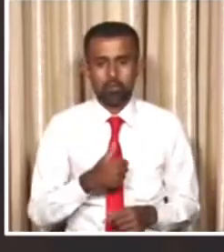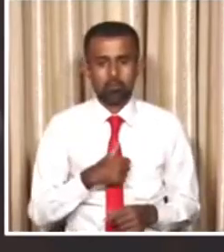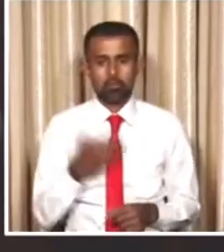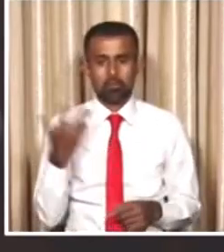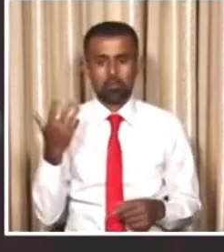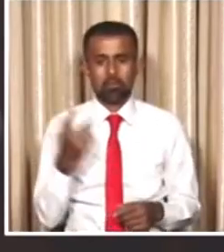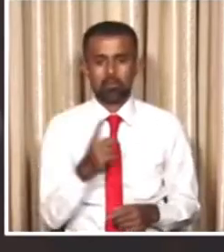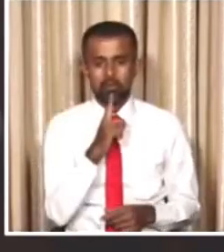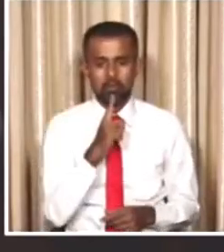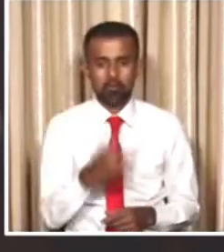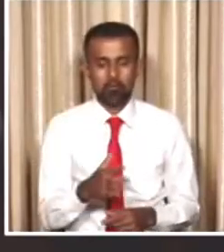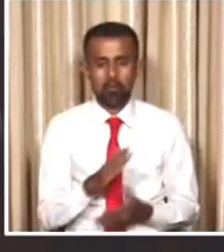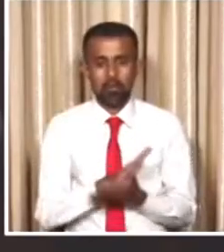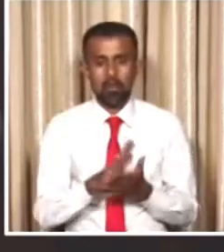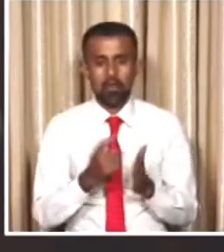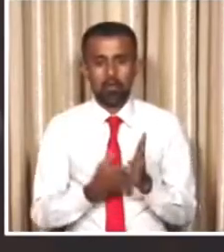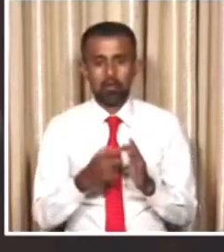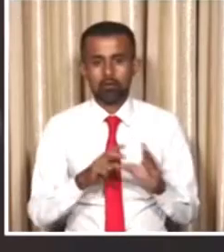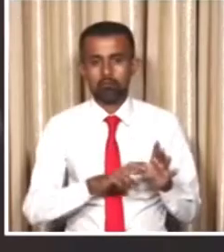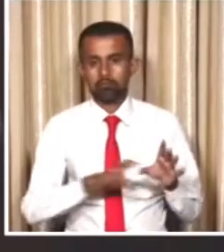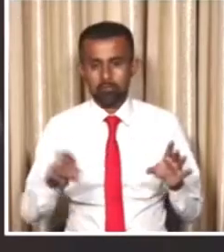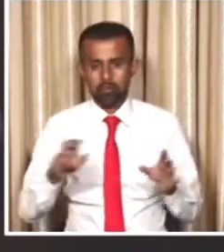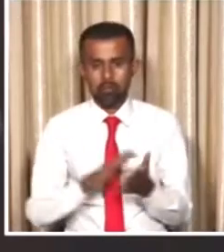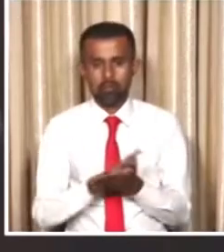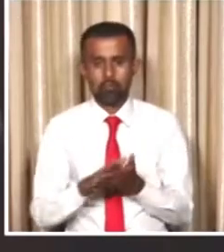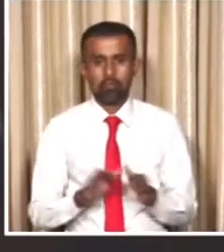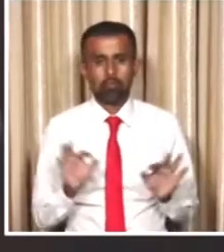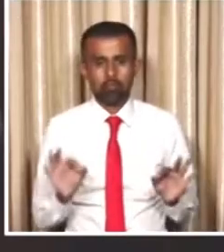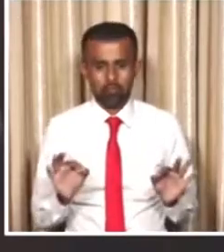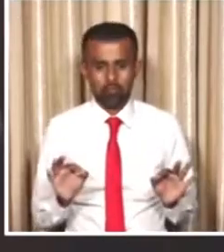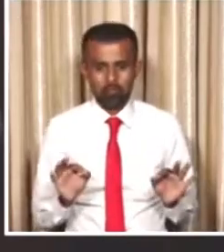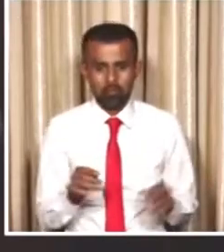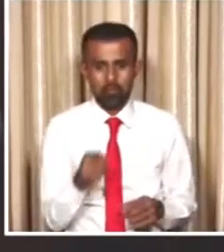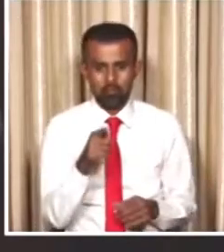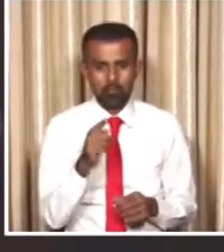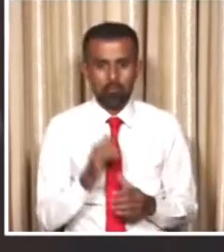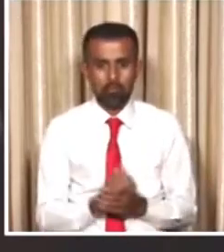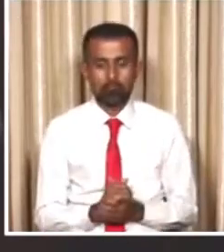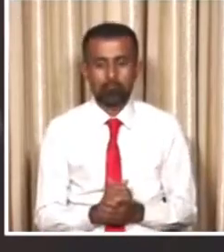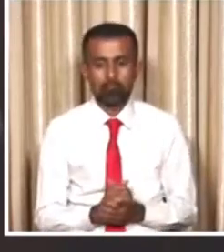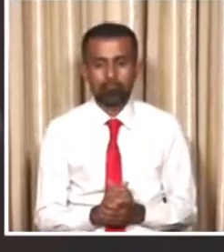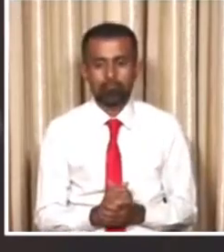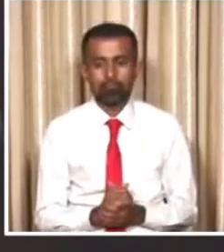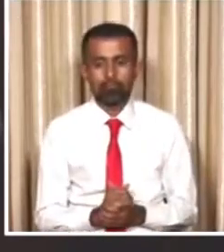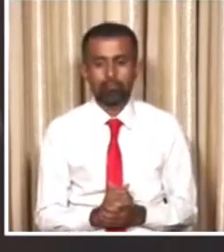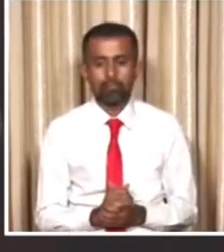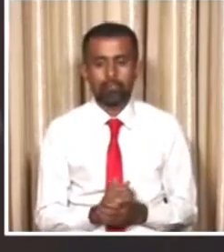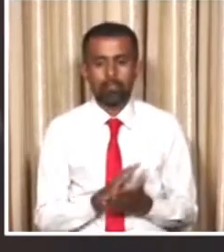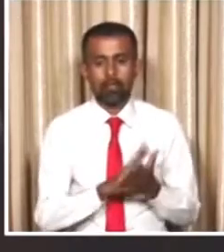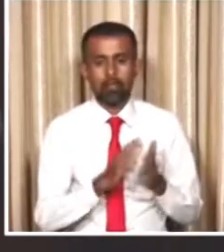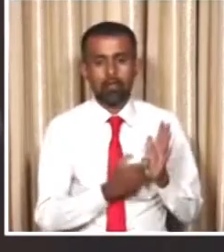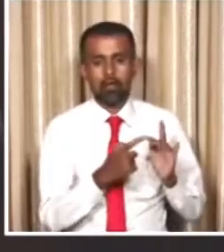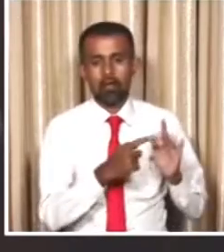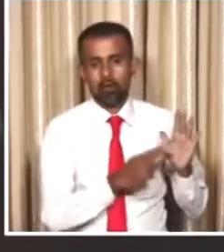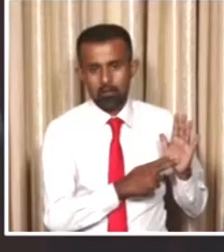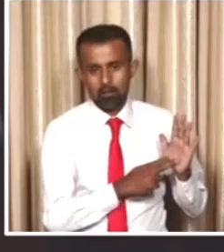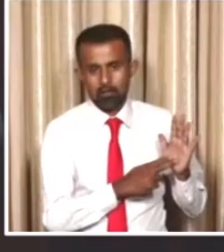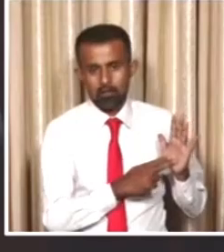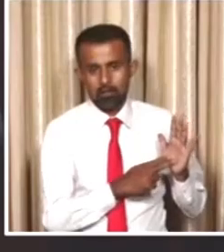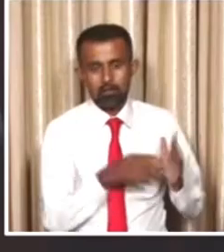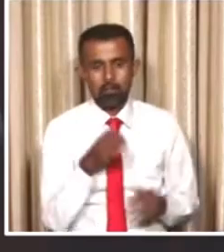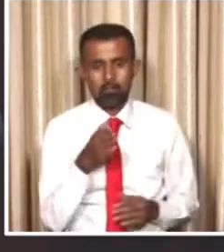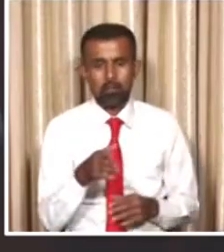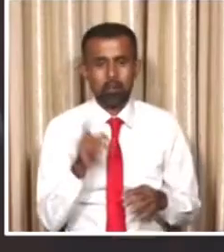කරලා හරින් ප්‍රාන්දු ඉල්ලා අස්වැන්නලා අස්වනාලු තමන්ගේ අමාත්‍යාංශය. ඉතින් ඇත්තටම හරින් ප්‍රාන්දුට